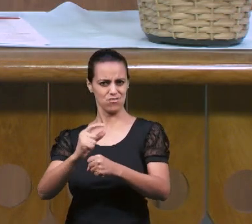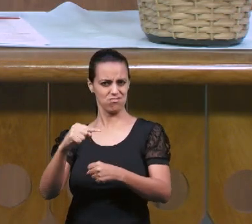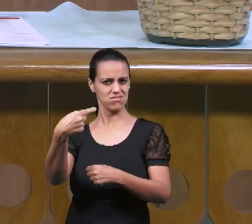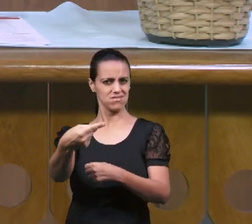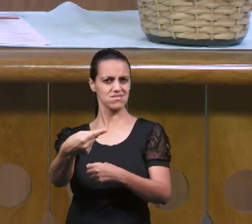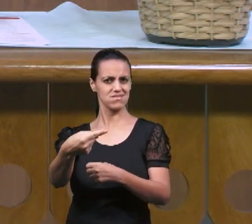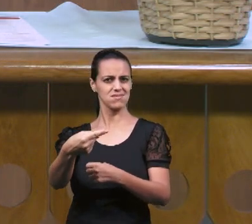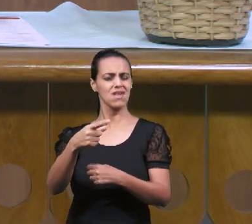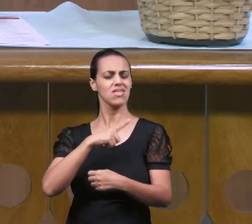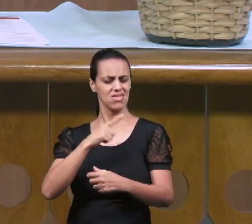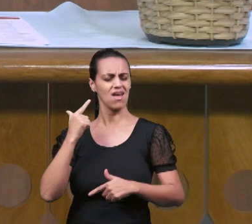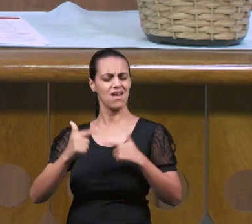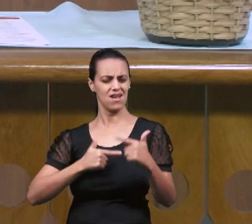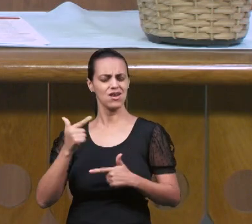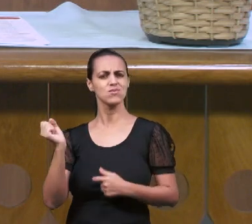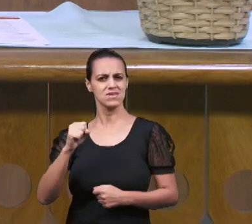beaucoup